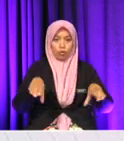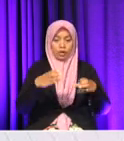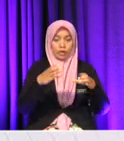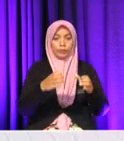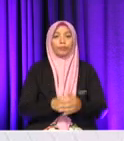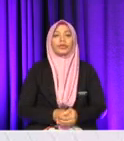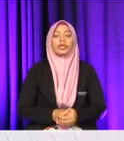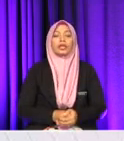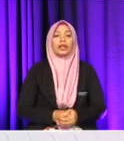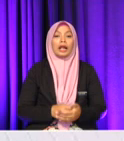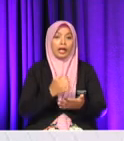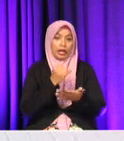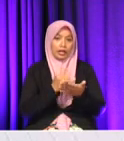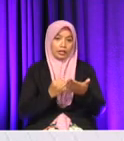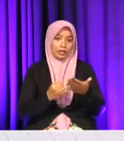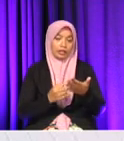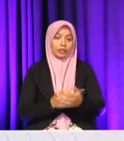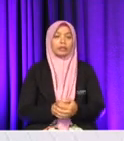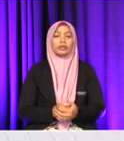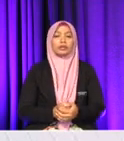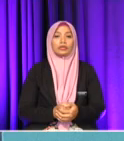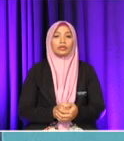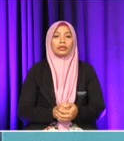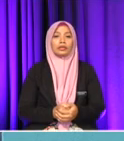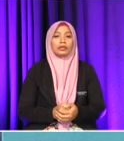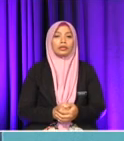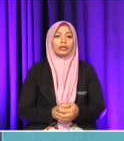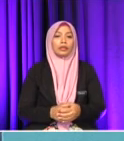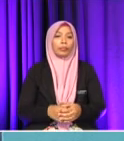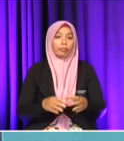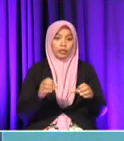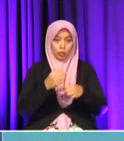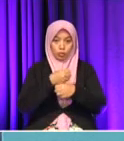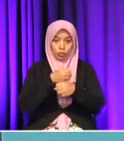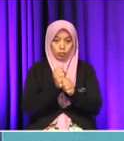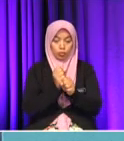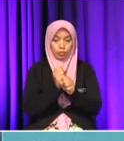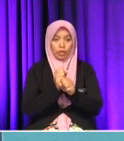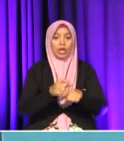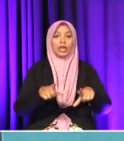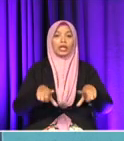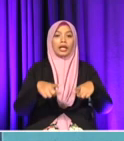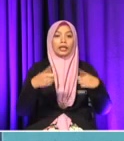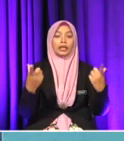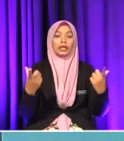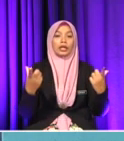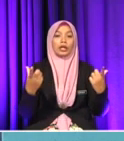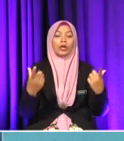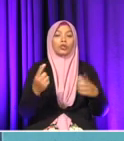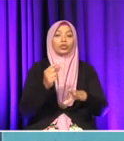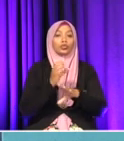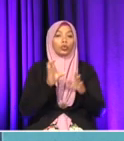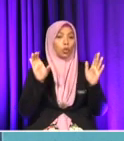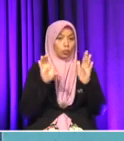detail kan jenis font-nya bentuk font-nya Oke dari segi warna yang kita gunakan Oke